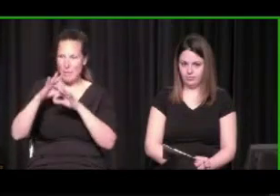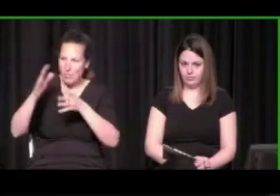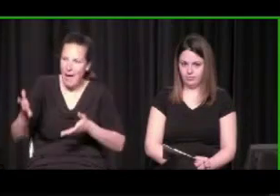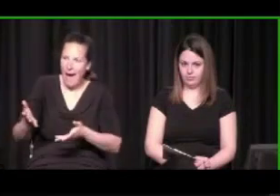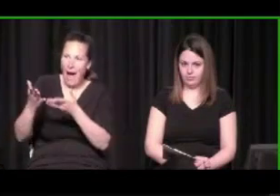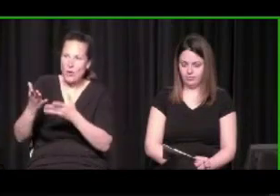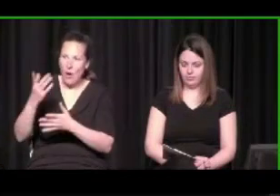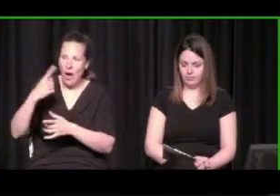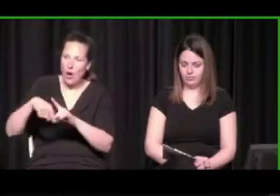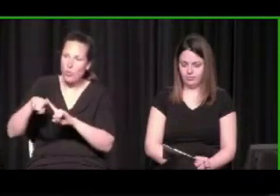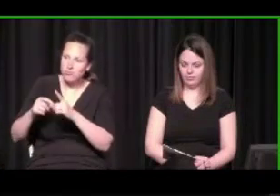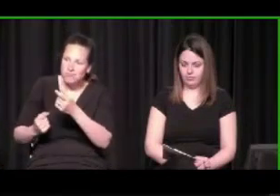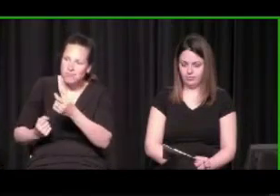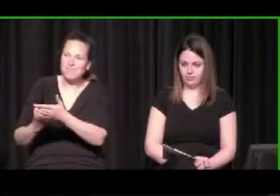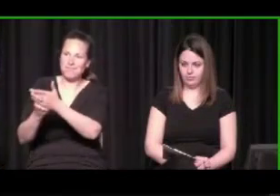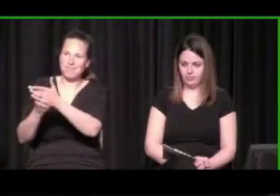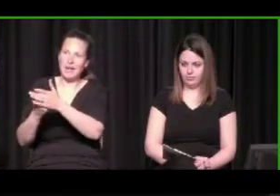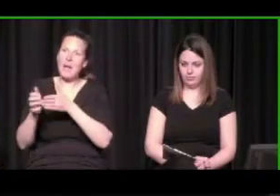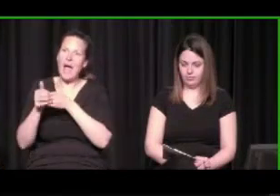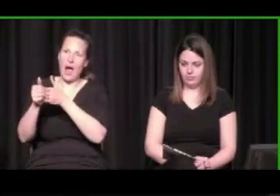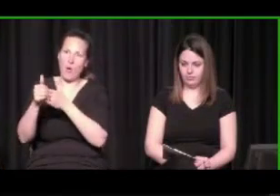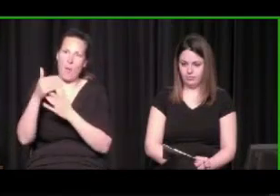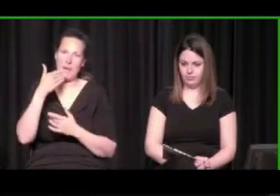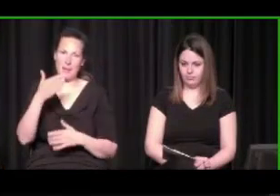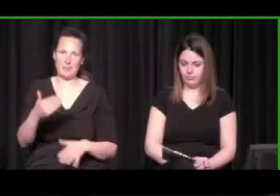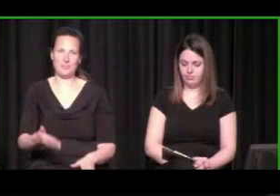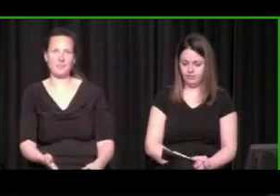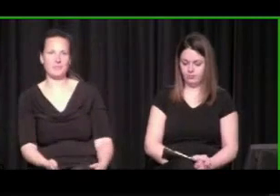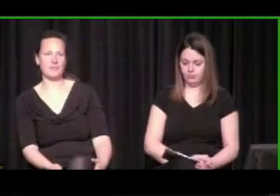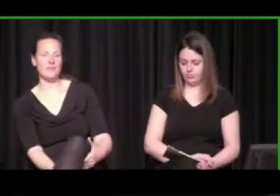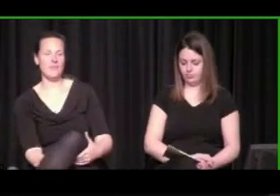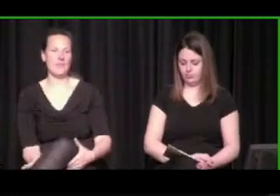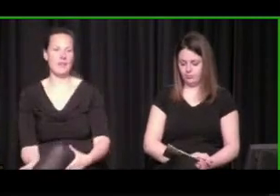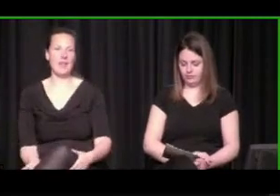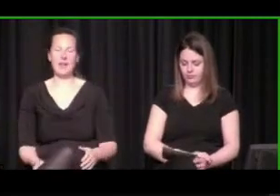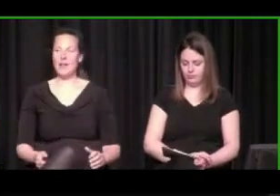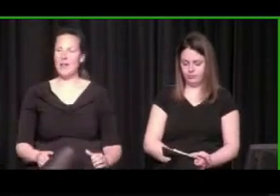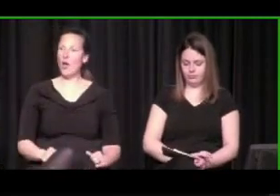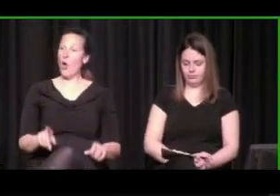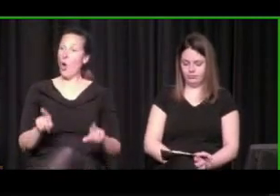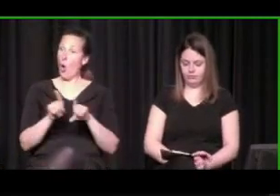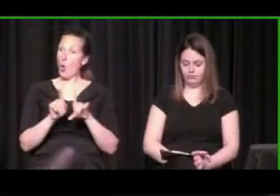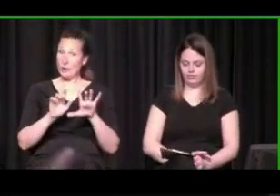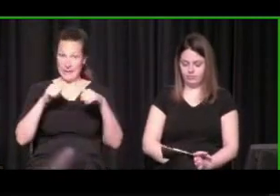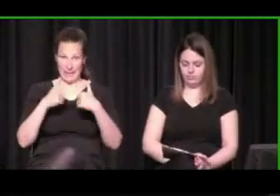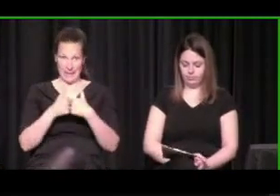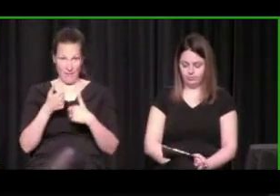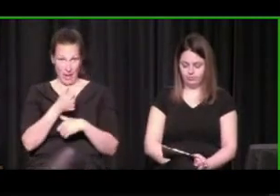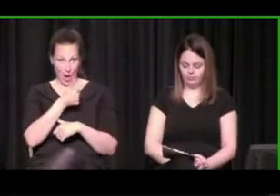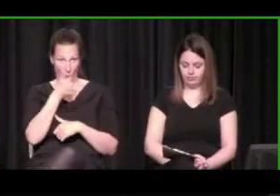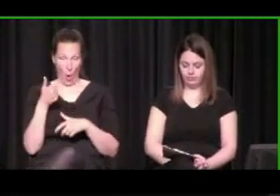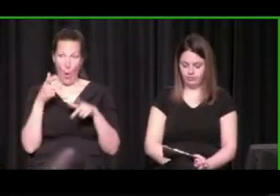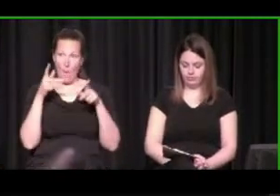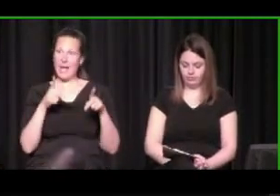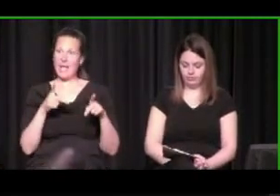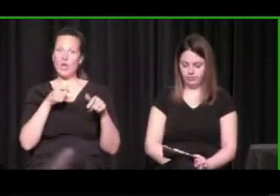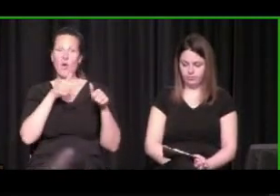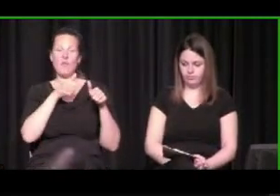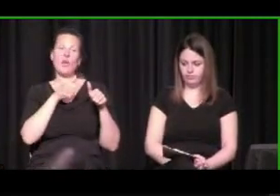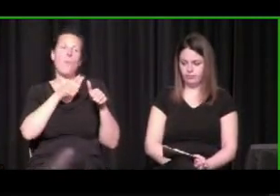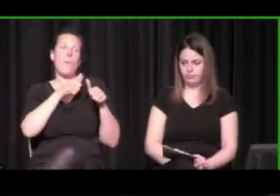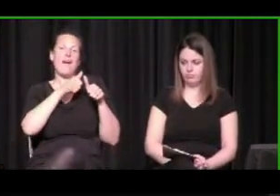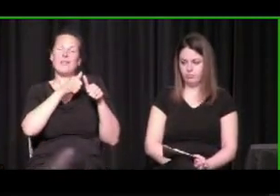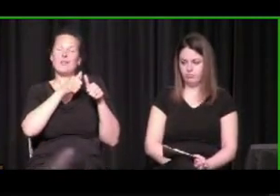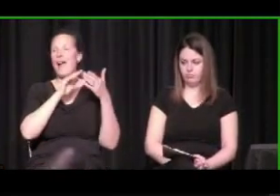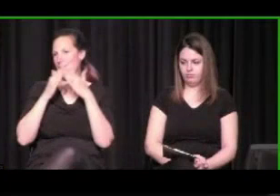postures également d'accompagnement des personnes qui évoluent. Il y a tout un autre défi également des personnes qui vivent en zone rurale par rapport à celles